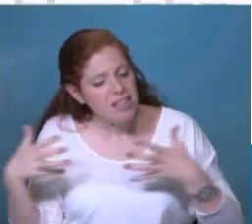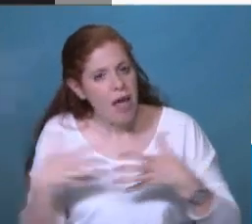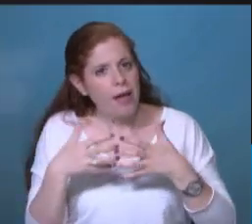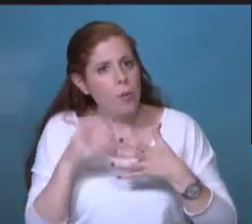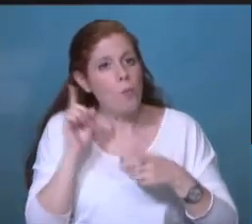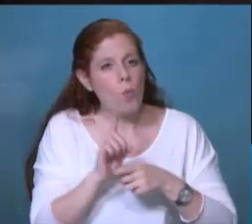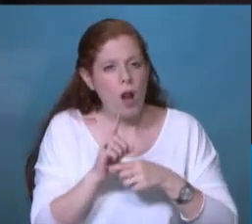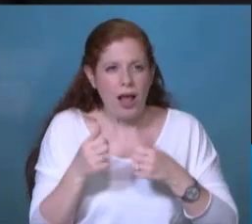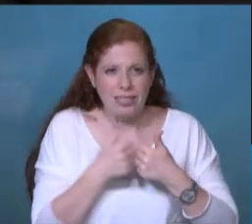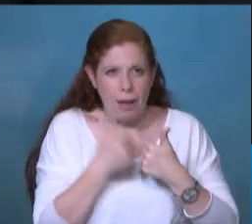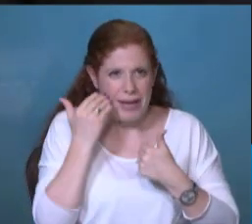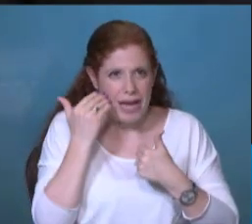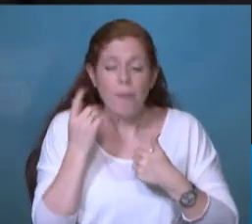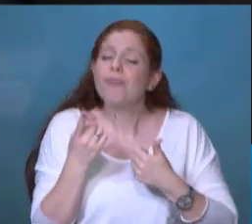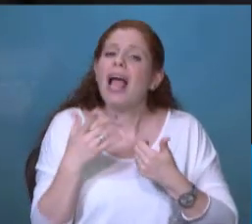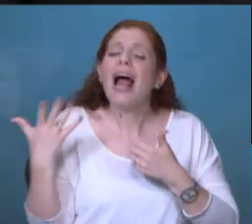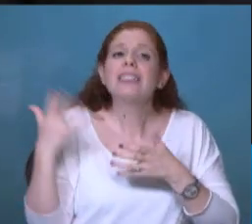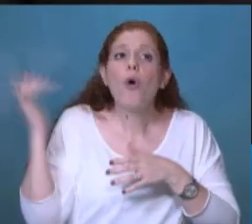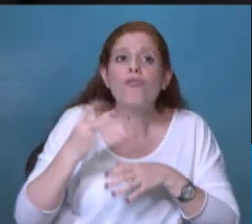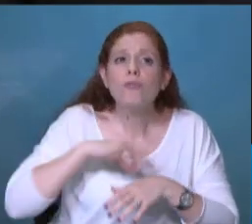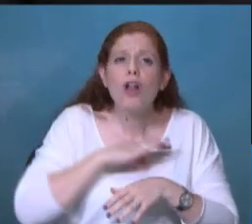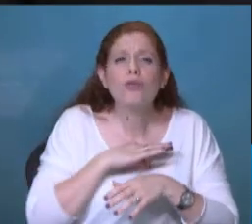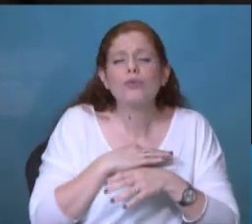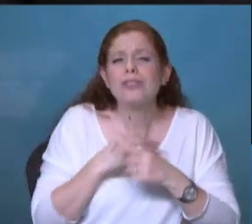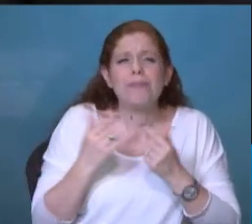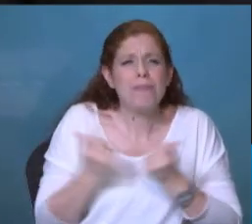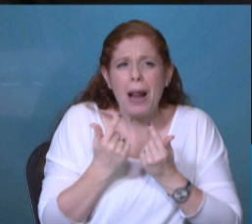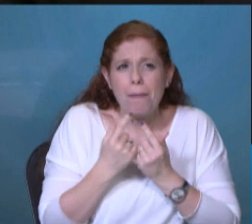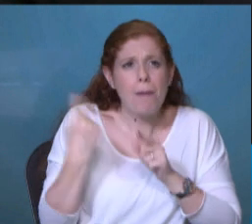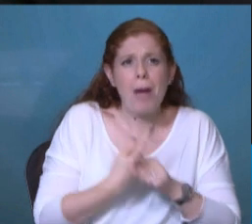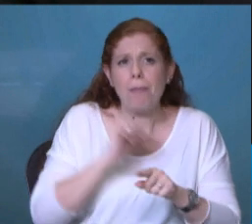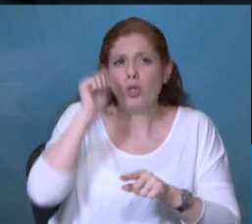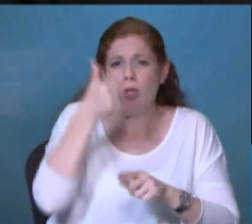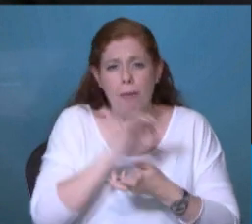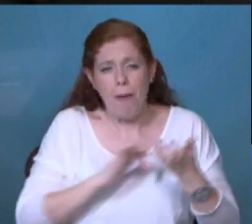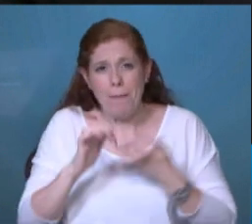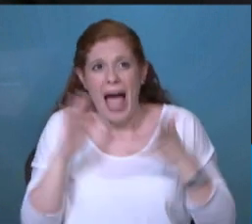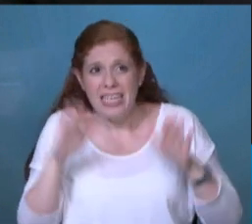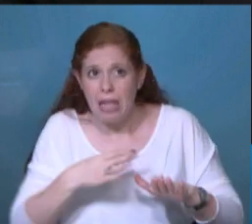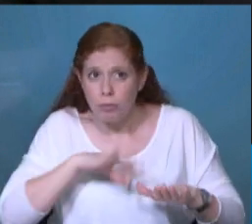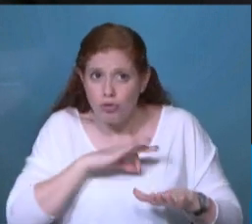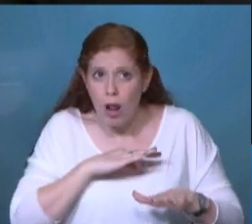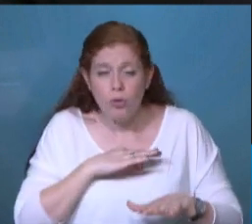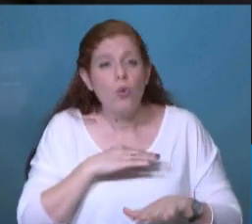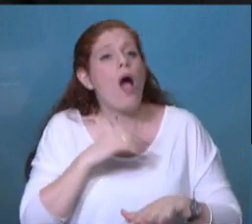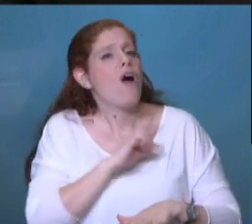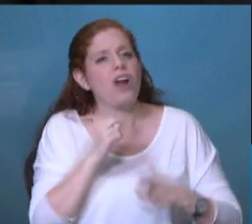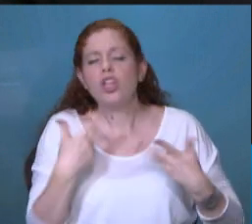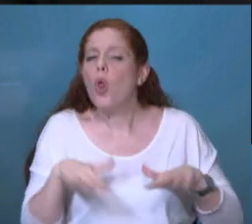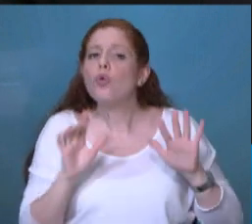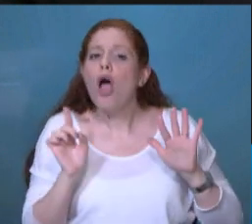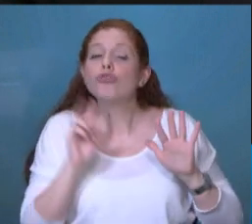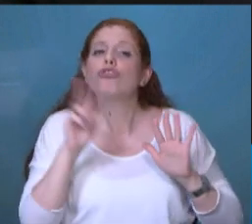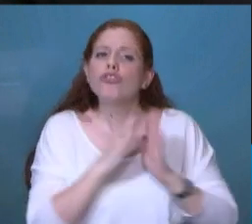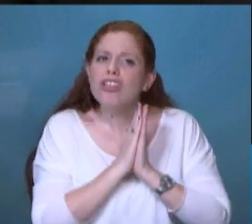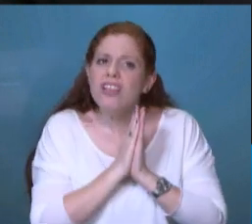האמריקאי. הלחץ מצד אויבינו מהווה מלחמה חסרת תקדים בהיסטוריה של המהפכה האסלאמית שלנו, אמר רוחני, אבל אני לא נואש, יש לי